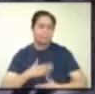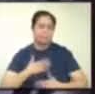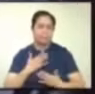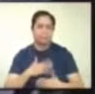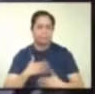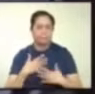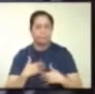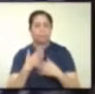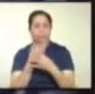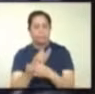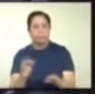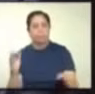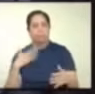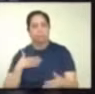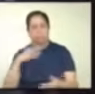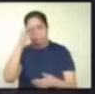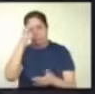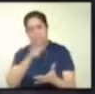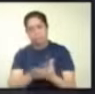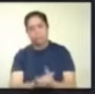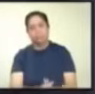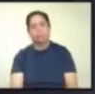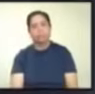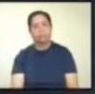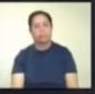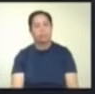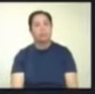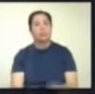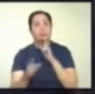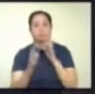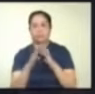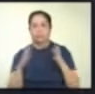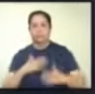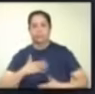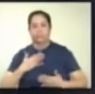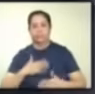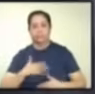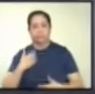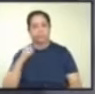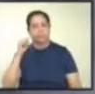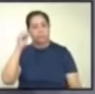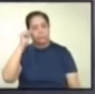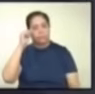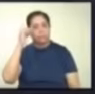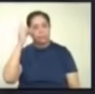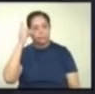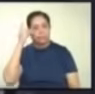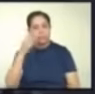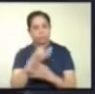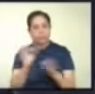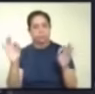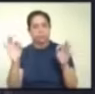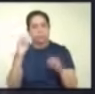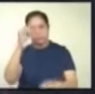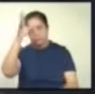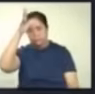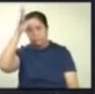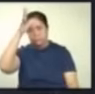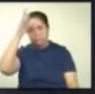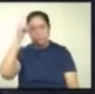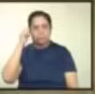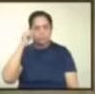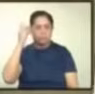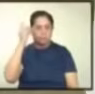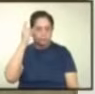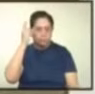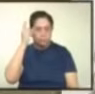na nakalaya na rin po yung asawa ko. Labis din ang tuwa ni Dato Ali Dilon matapos maakwit ang kanyang amang si Takpan